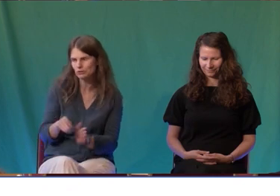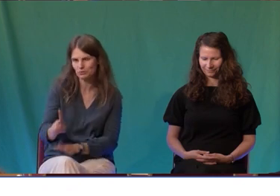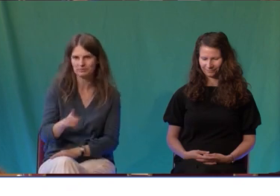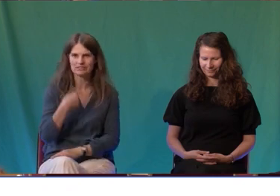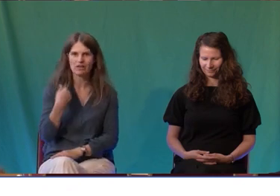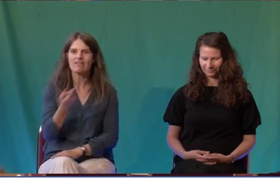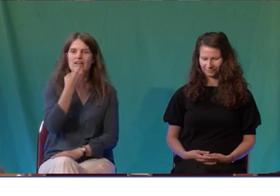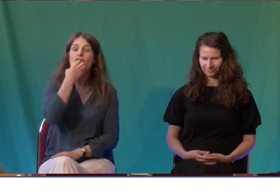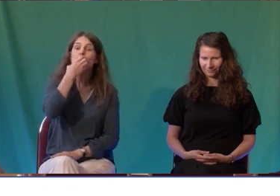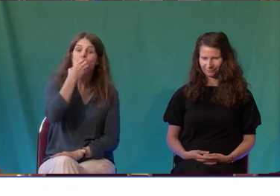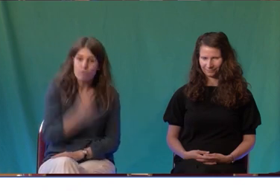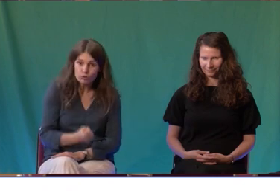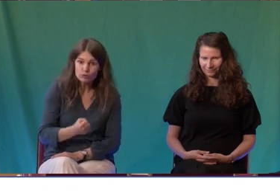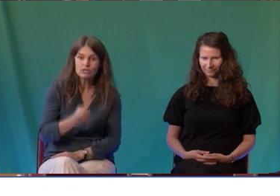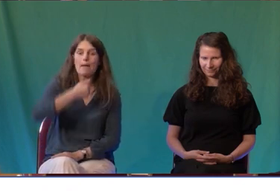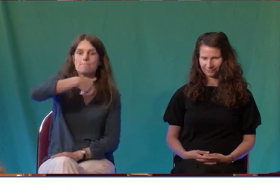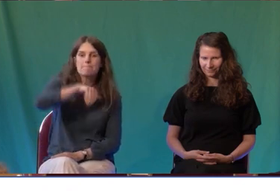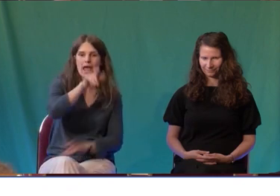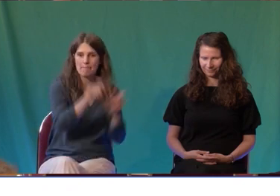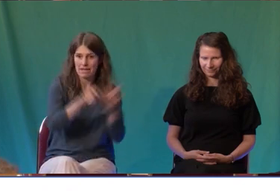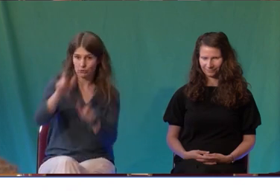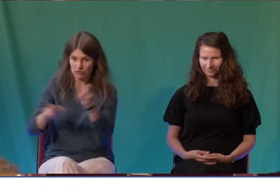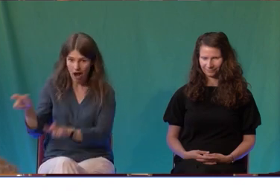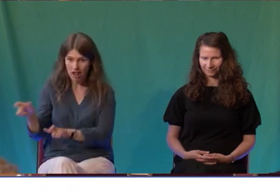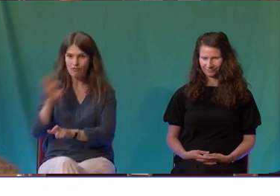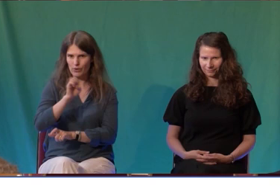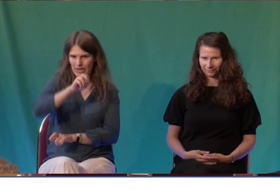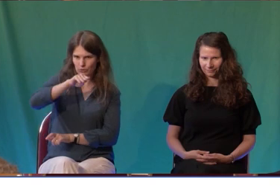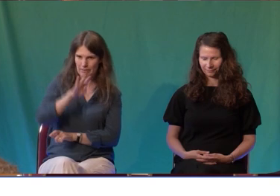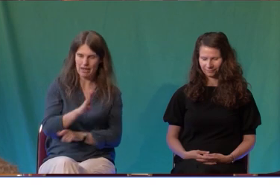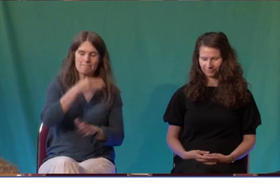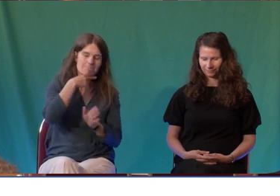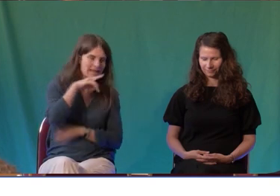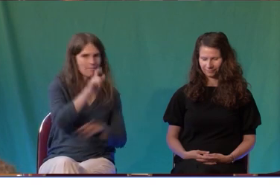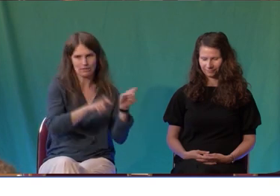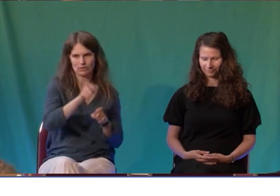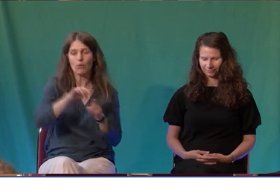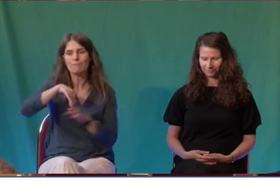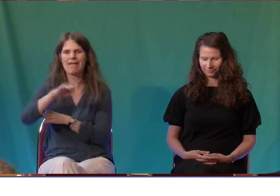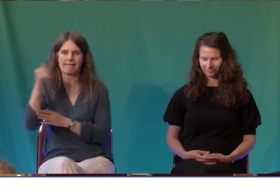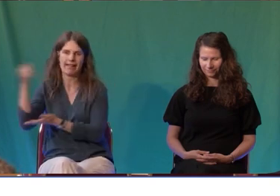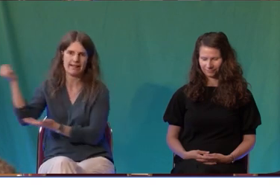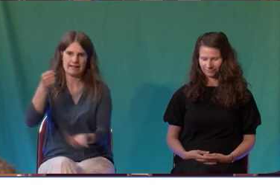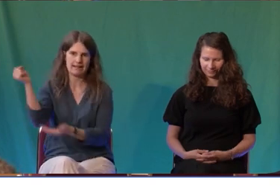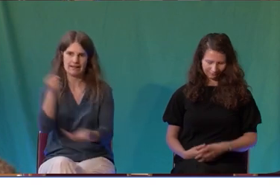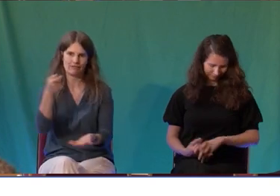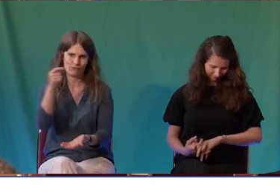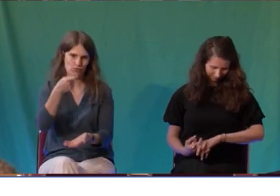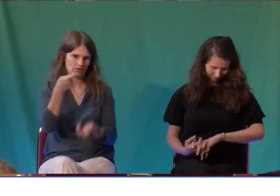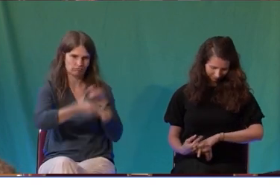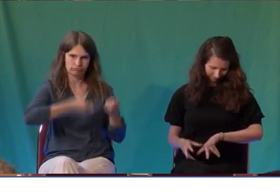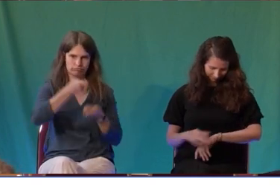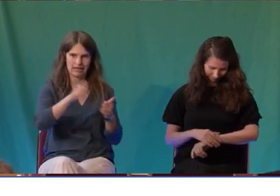mehr Geld mehr Personal für OTB mit dabei also für die ETB und eben auch mehr Geld für die Finanzierung dieser